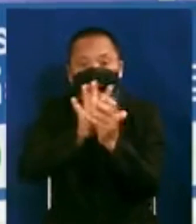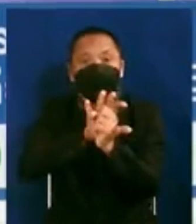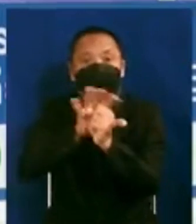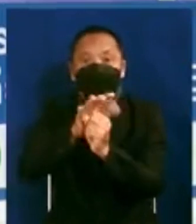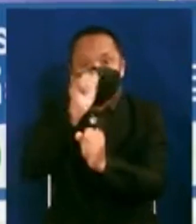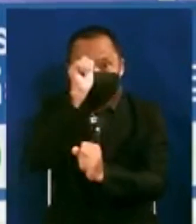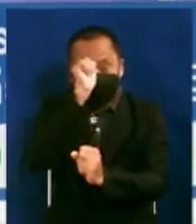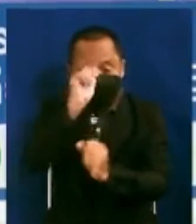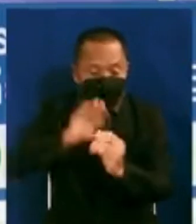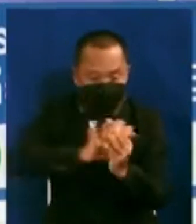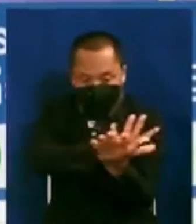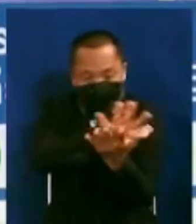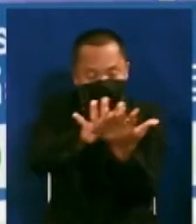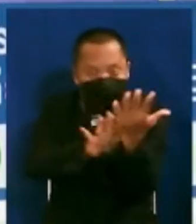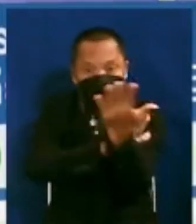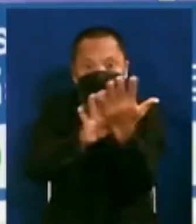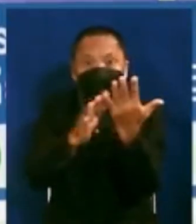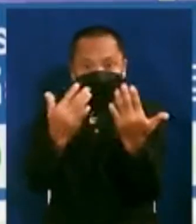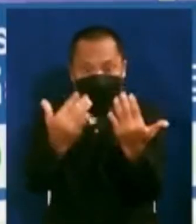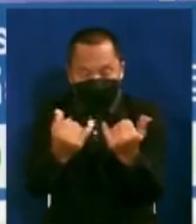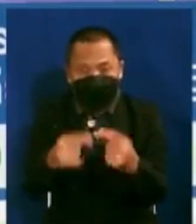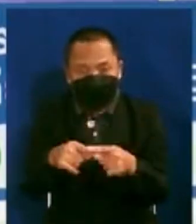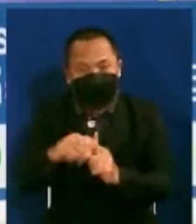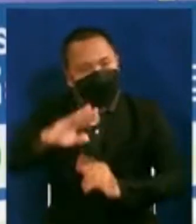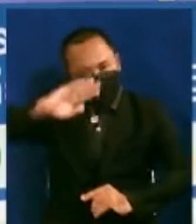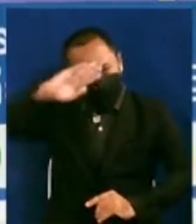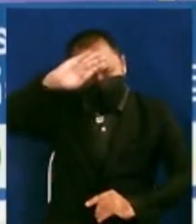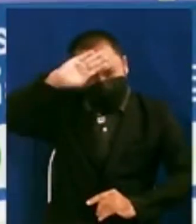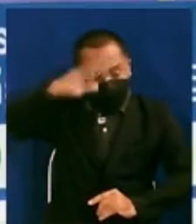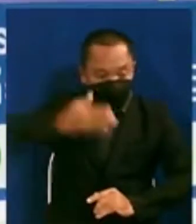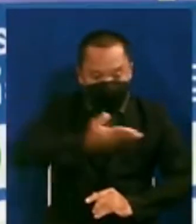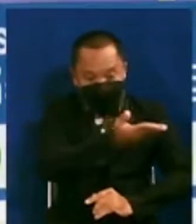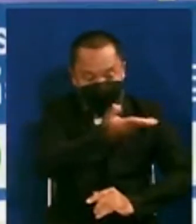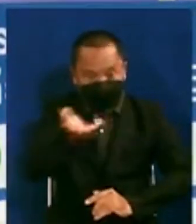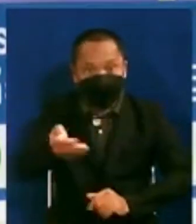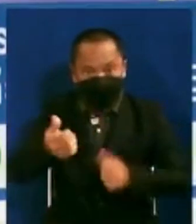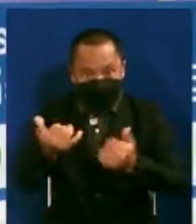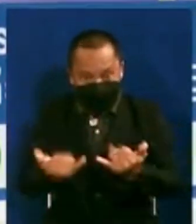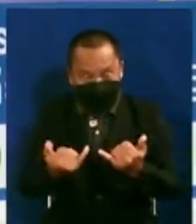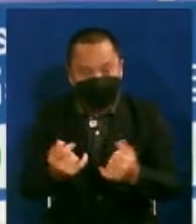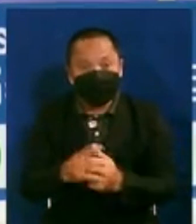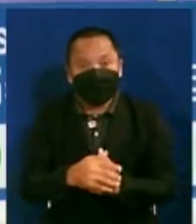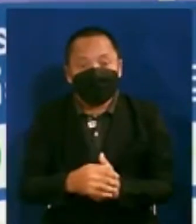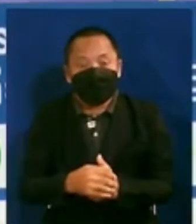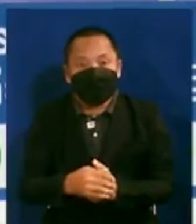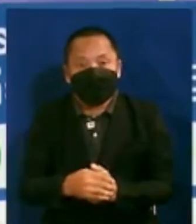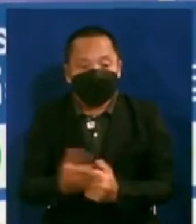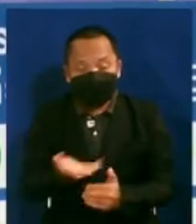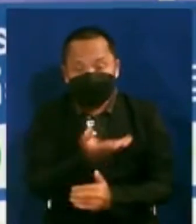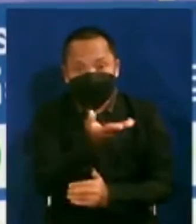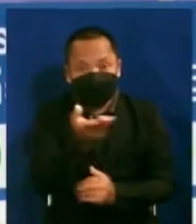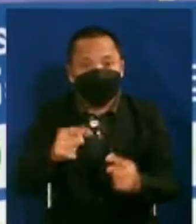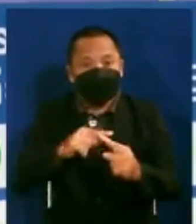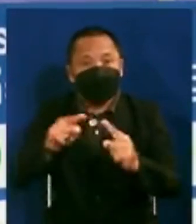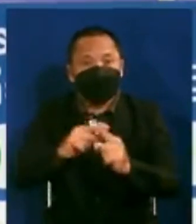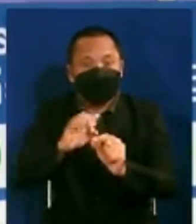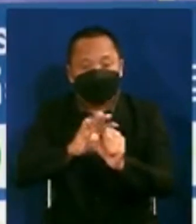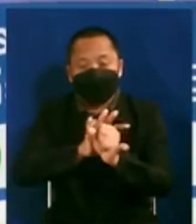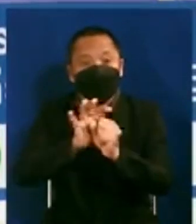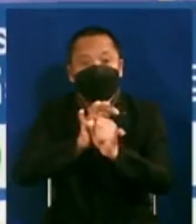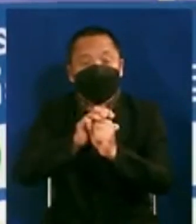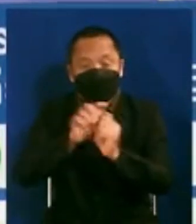นี้นะครับนะเพราะฉะนั้นผู้ป่วยส่วนใหญ่ที่เป็นอยู่ตอนนี้เราบอกได้เลยว่าส่วนใหญ่เป็นสายพันธุ์เด